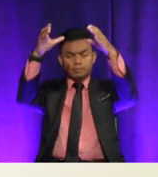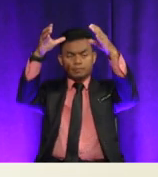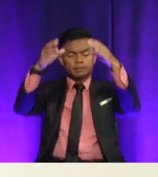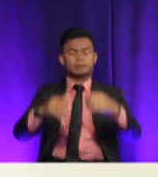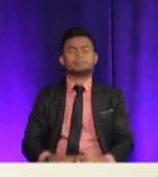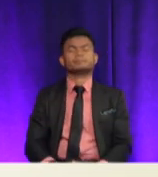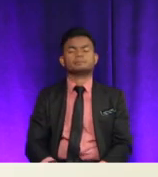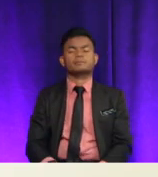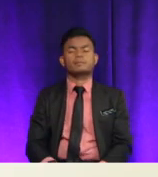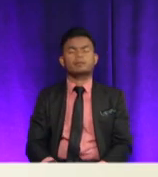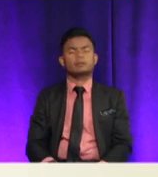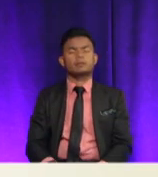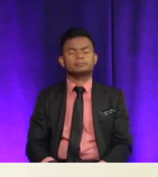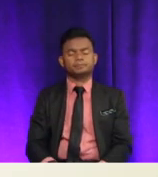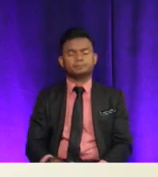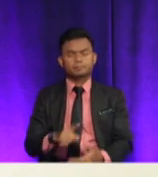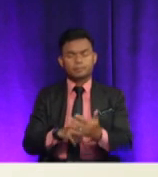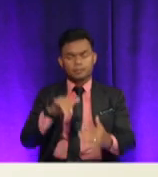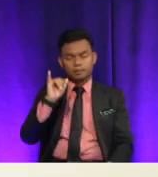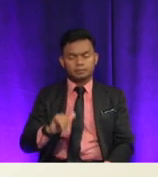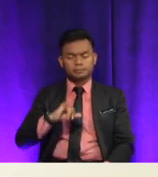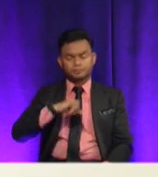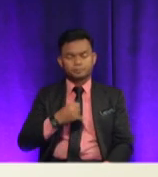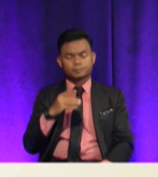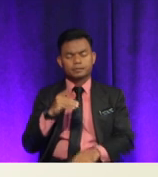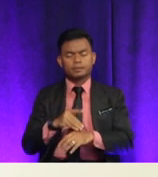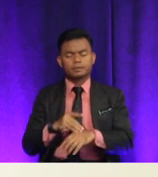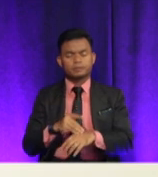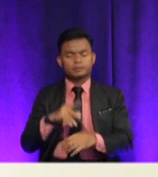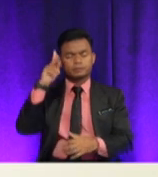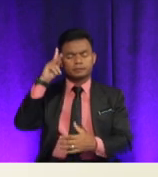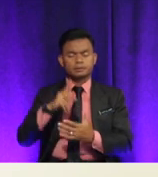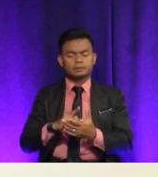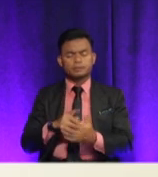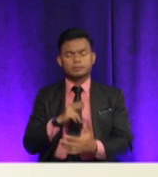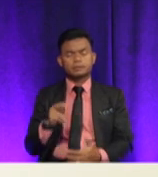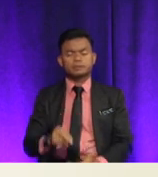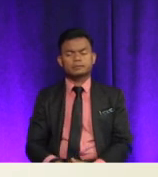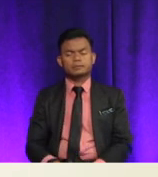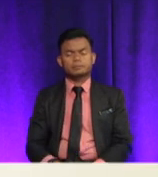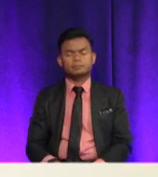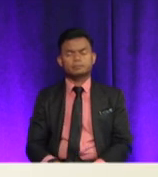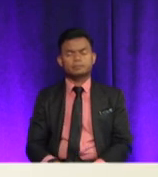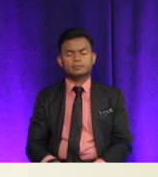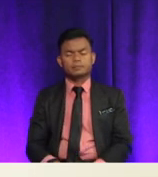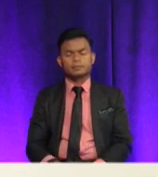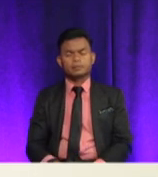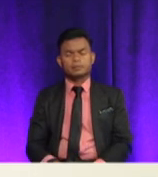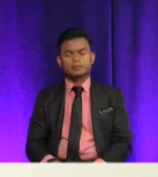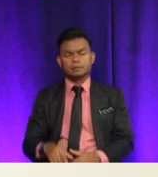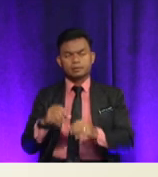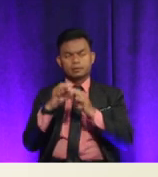apa yang ingin diketengahkan dalam sebuah karya persoalan pula kita letakkannya di bagian ranting-ranting